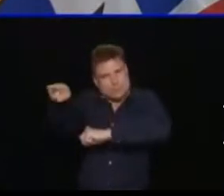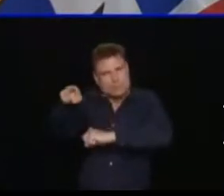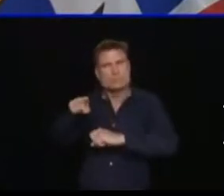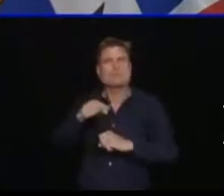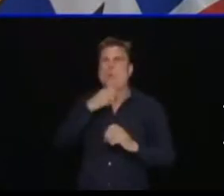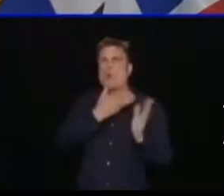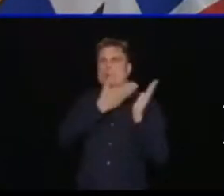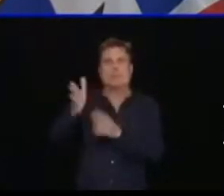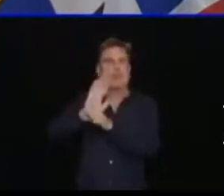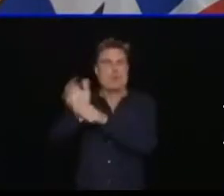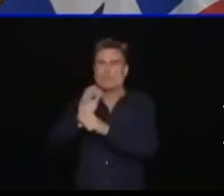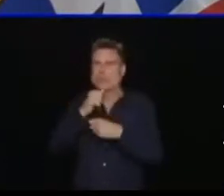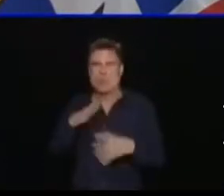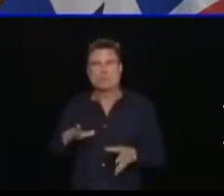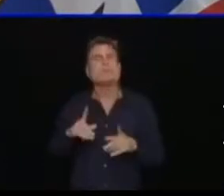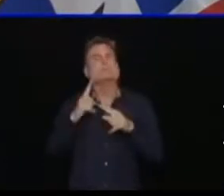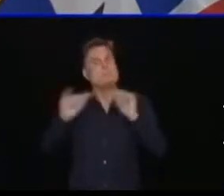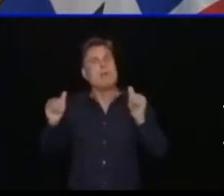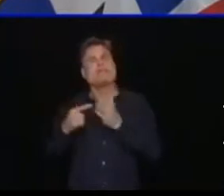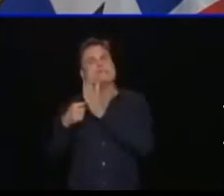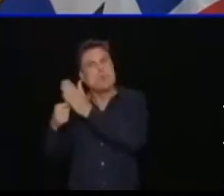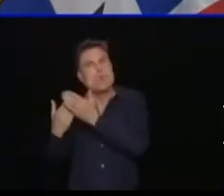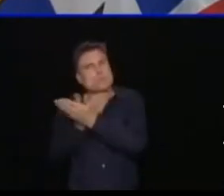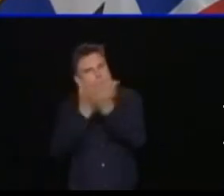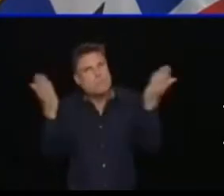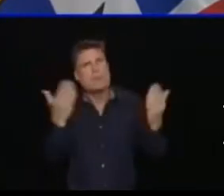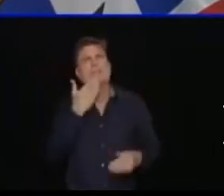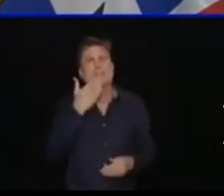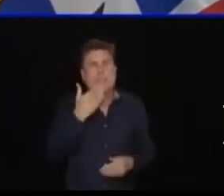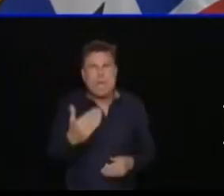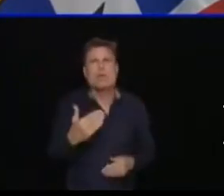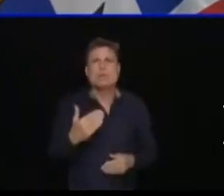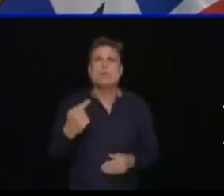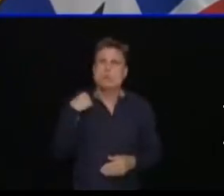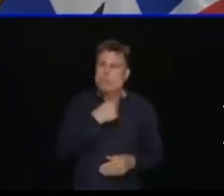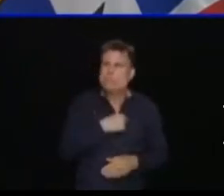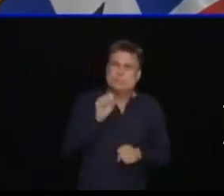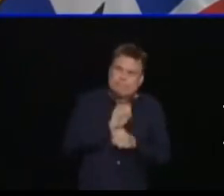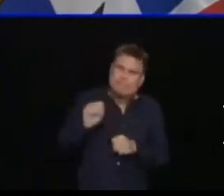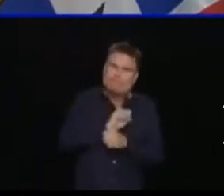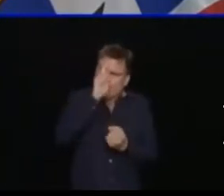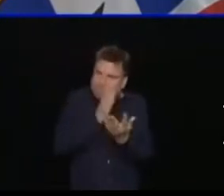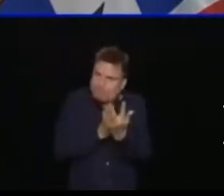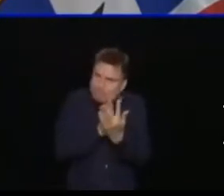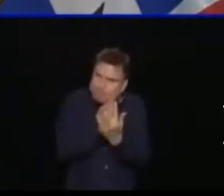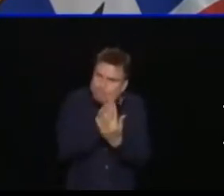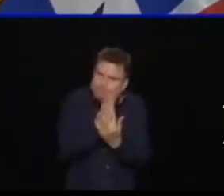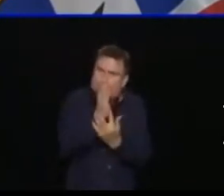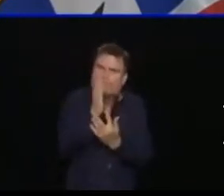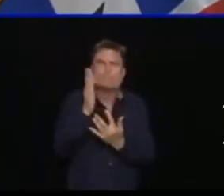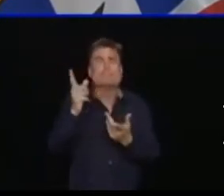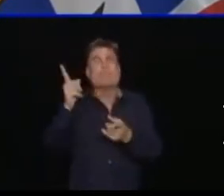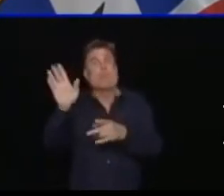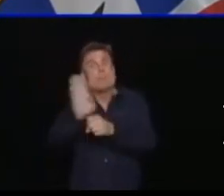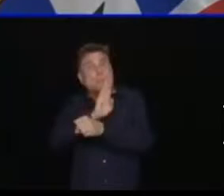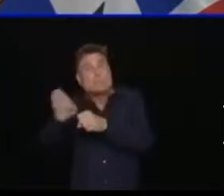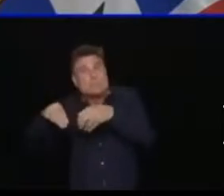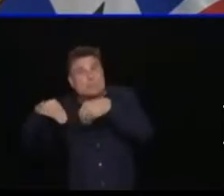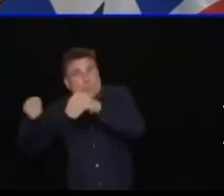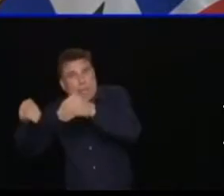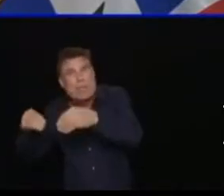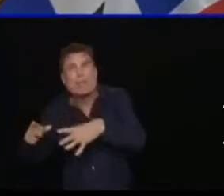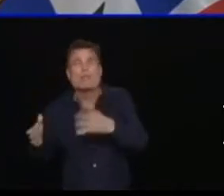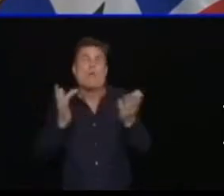for 我 a 们的 reason. And we all need to WorkSafe follow BC， those rules 然 to 后 keep 呢 each other 也是 safe. 让大家 Don't 相互 ask 安 your 全， server to bend the rules.